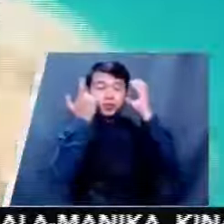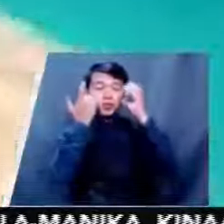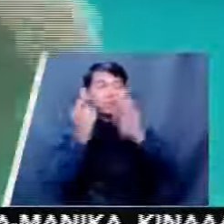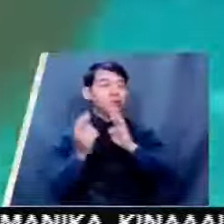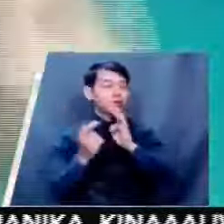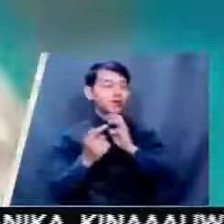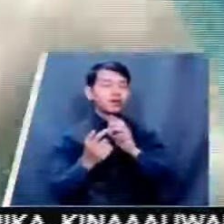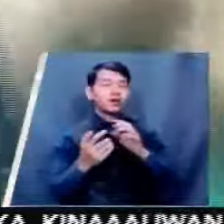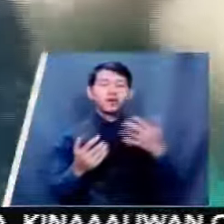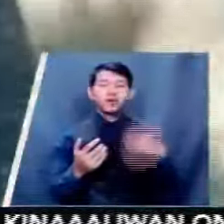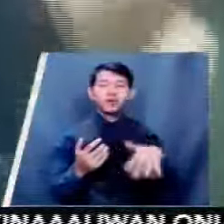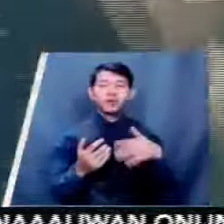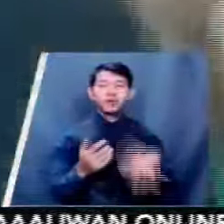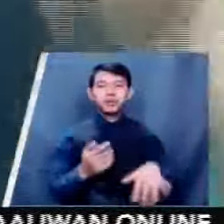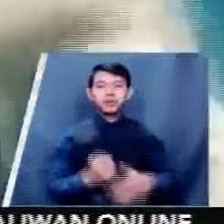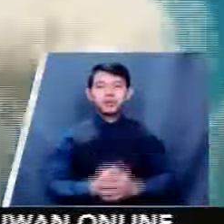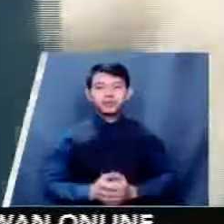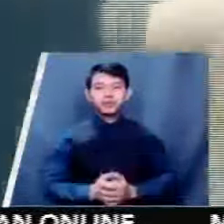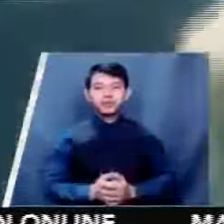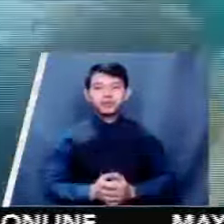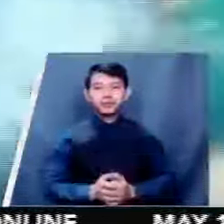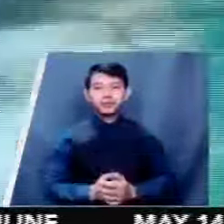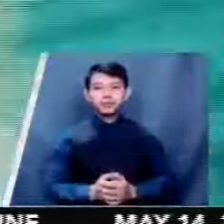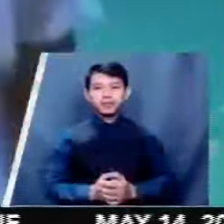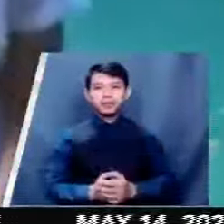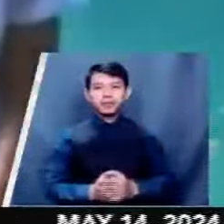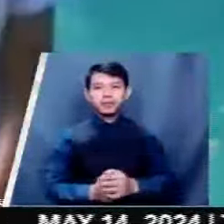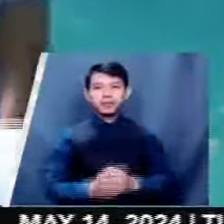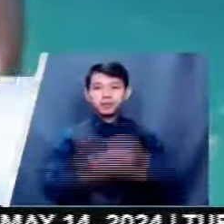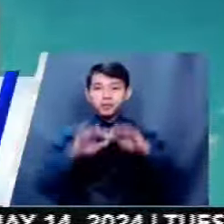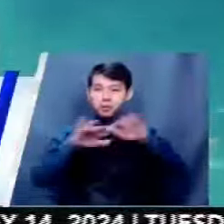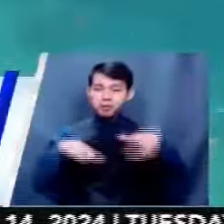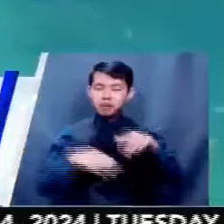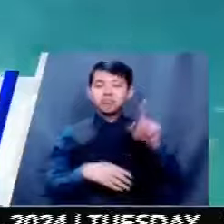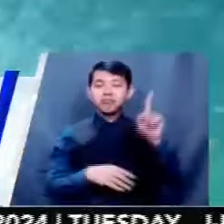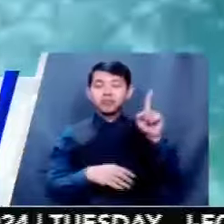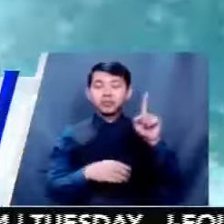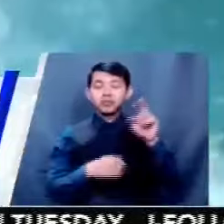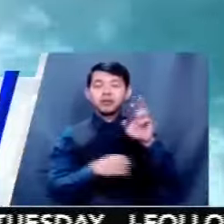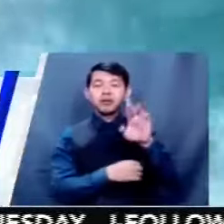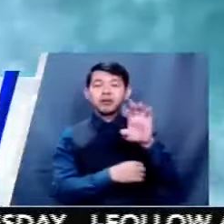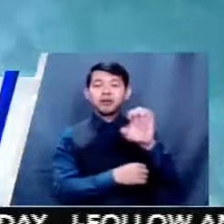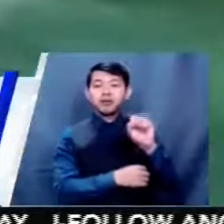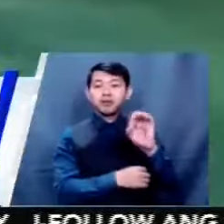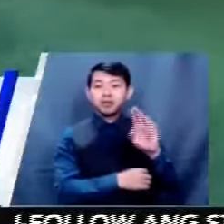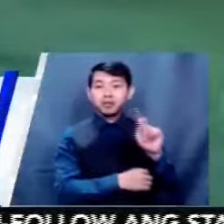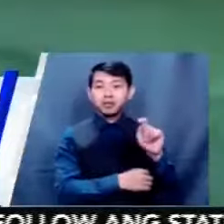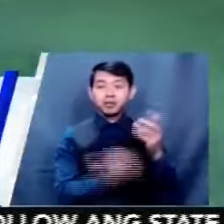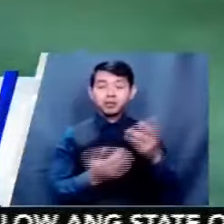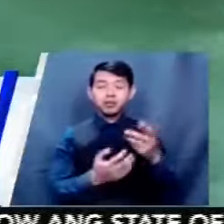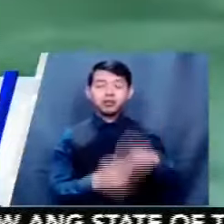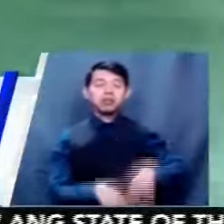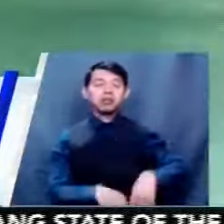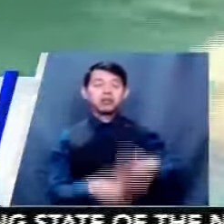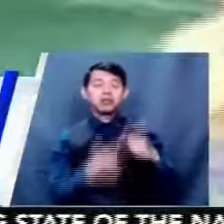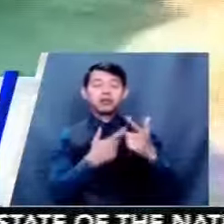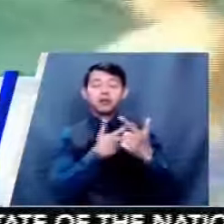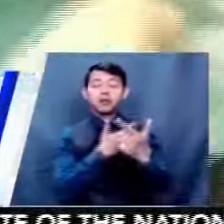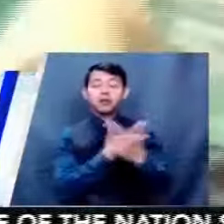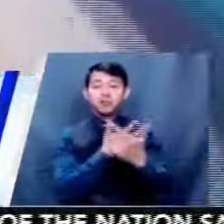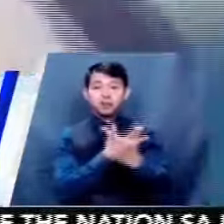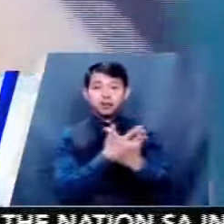lamig ang tubig ng cold spring resort na ito sa San Pablo city labina all natural at walang halong